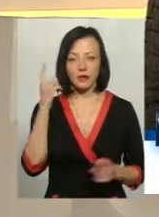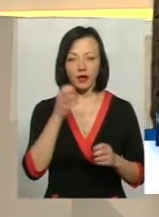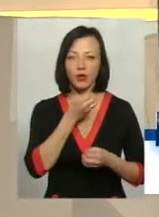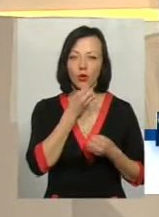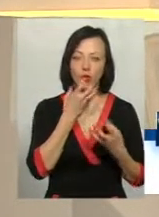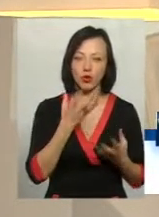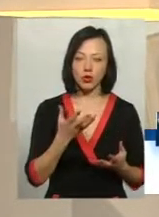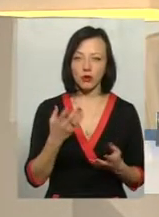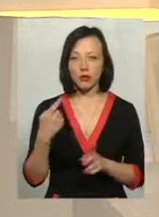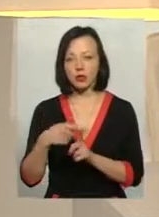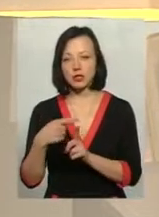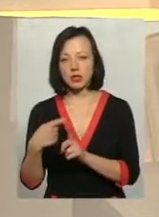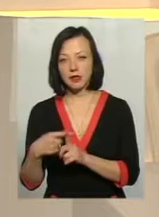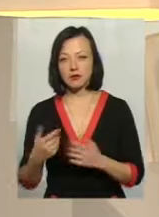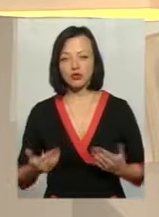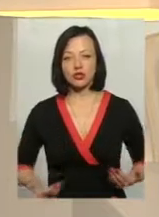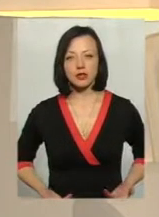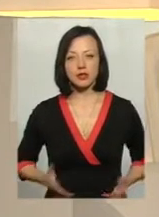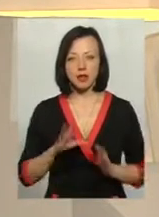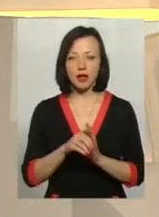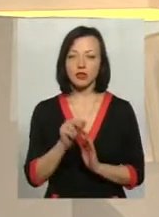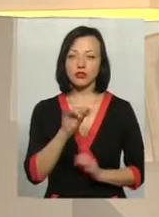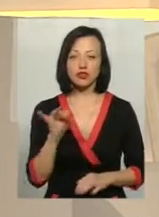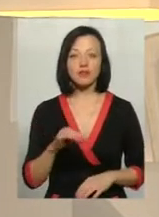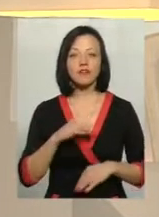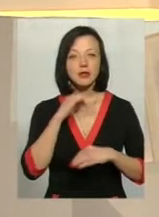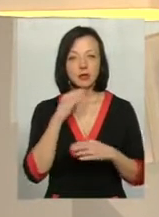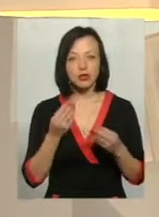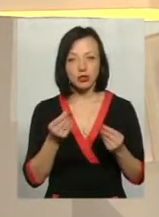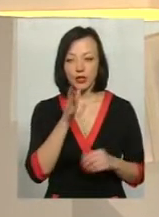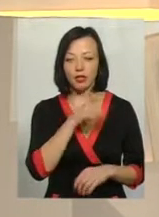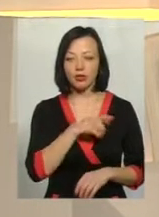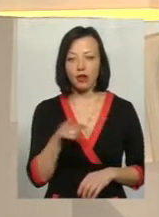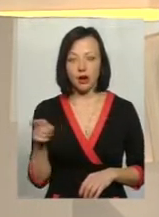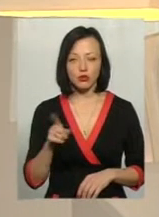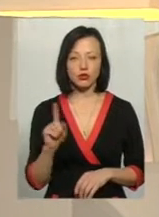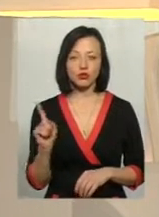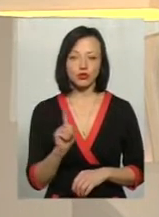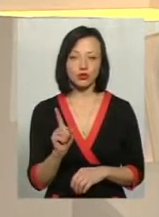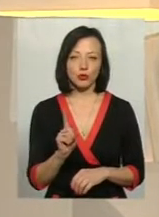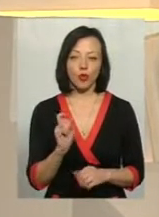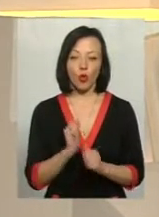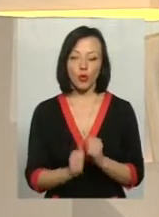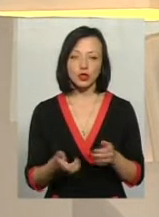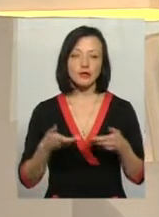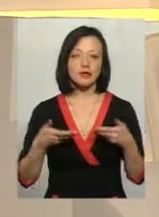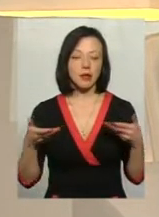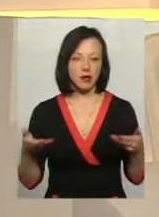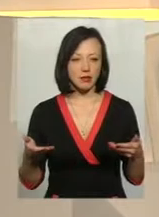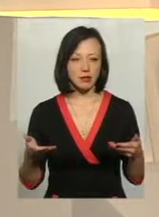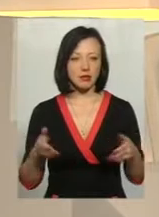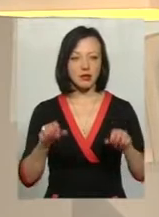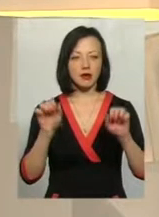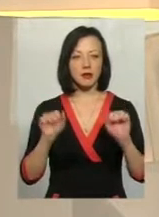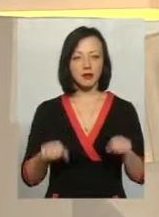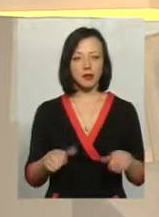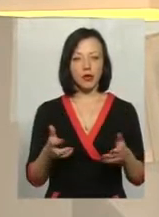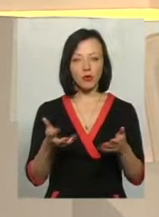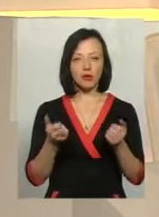хороших, позитивних в життя? Чи вистачить грошей і часу для того, аби кожен з нас міг